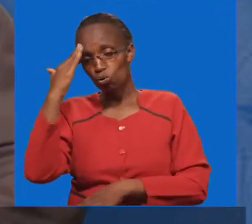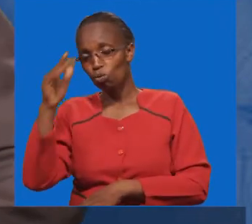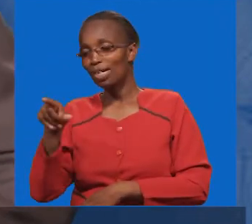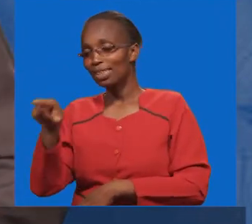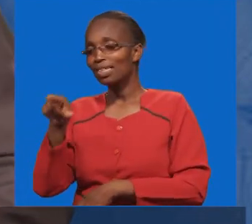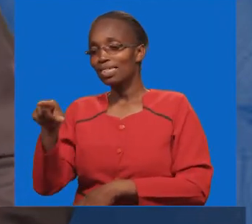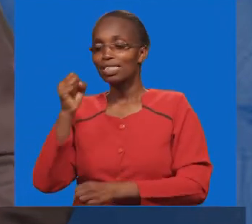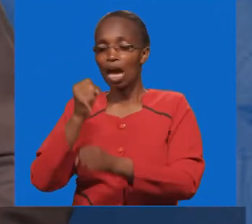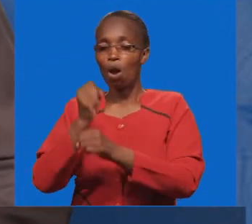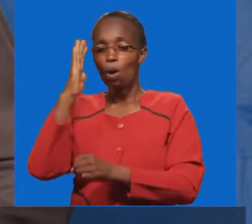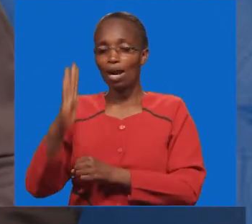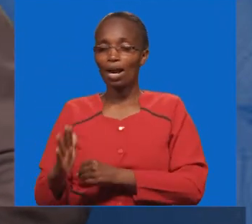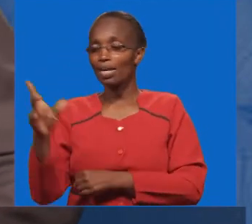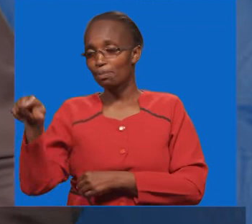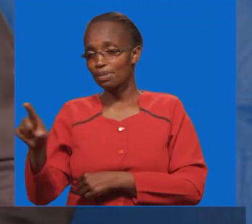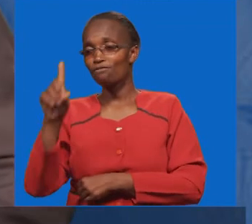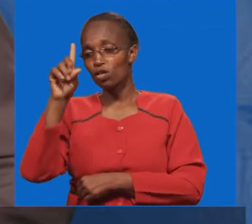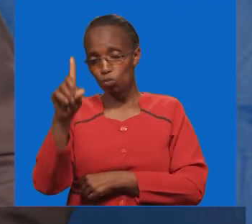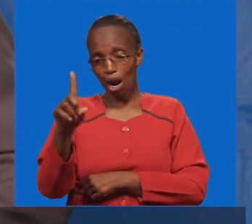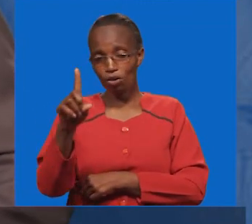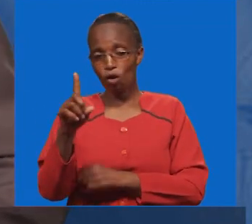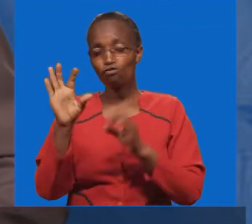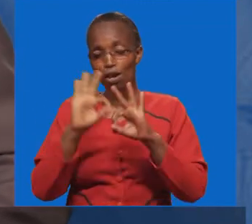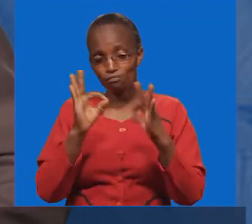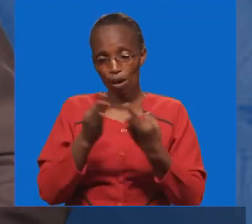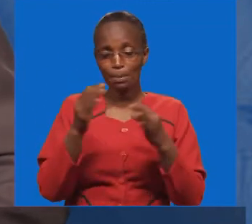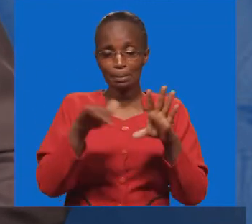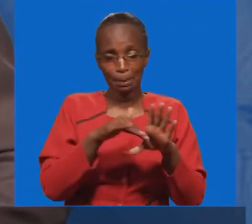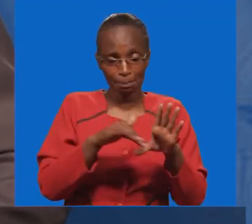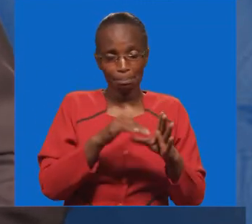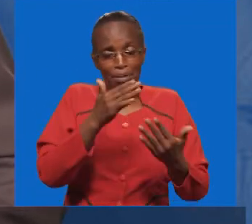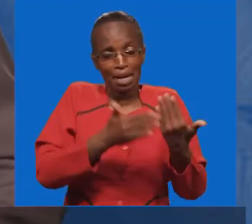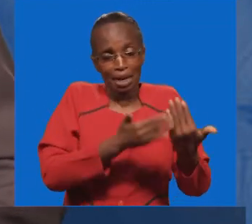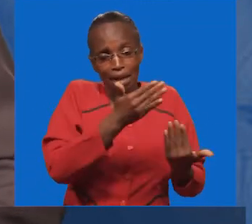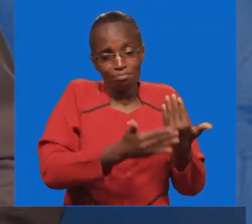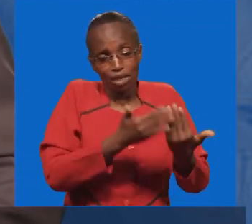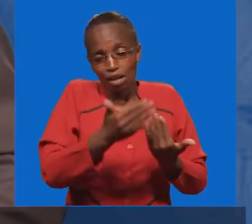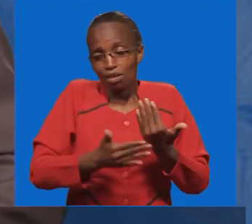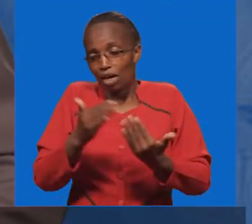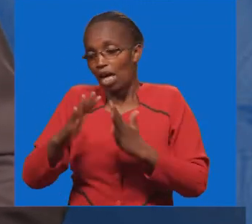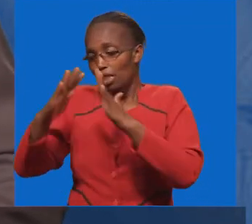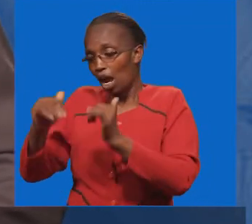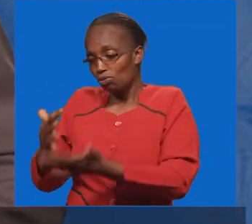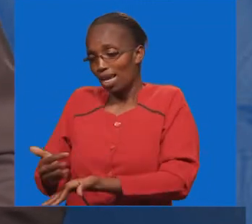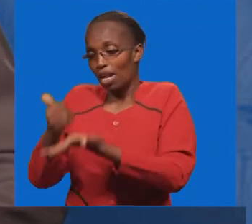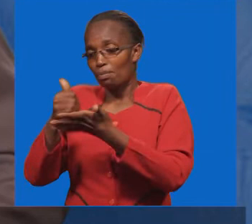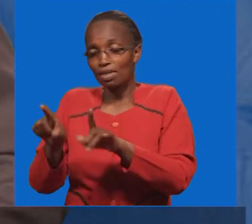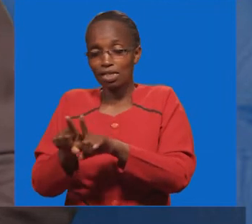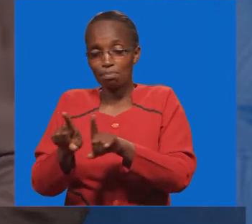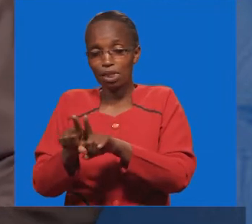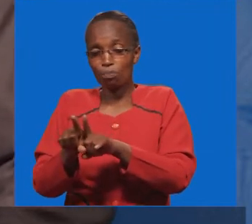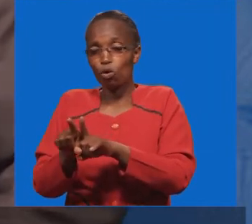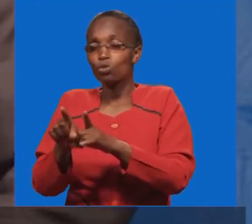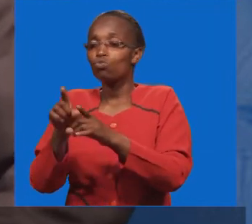vizuri kujua kana kwamba huyo ni mtoto, huyo ni mfanyikazi na ni mmoja wapo wa hiyo familia yako. Mtunze kama